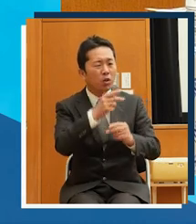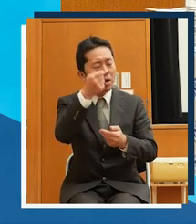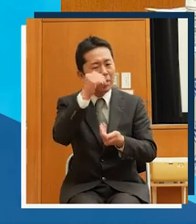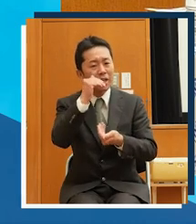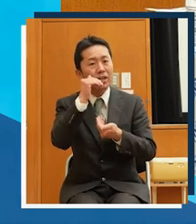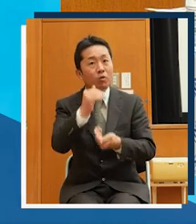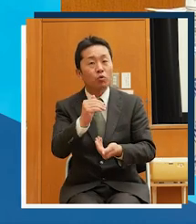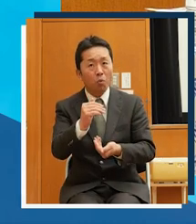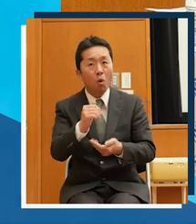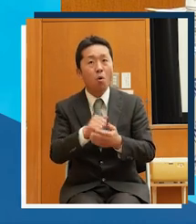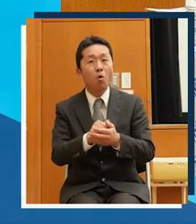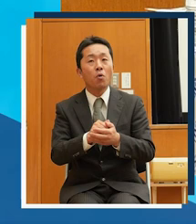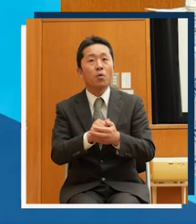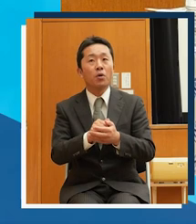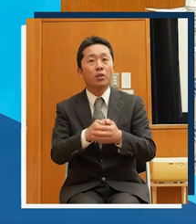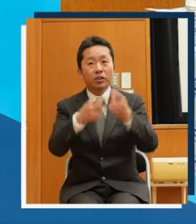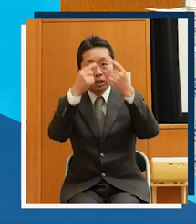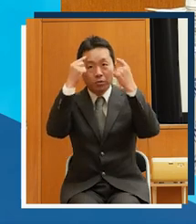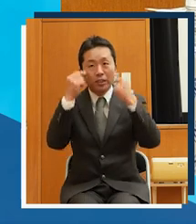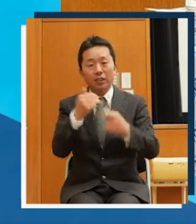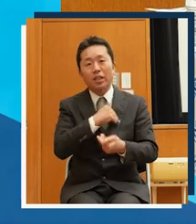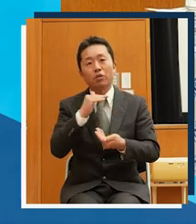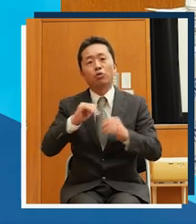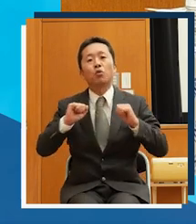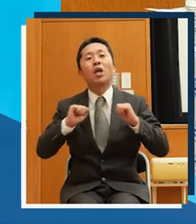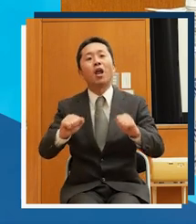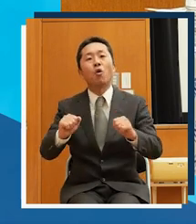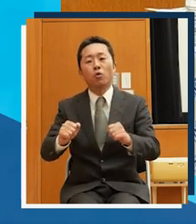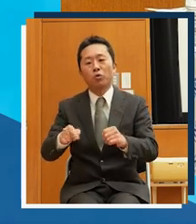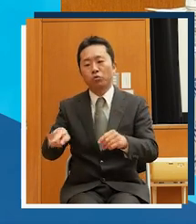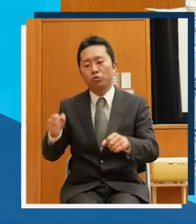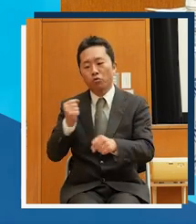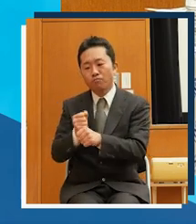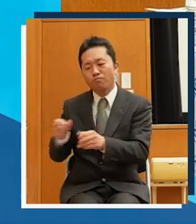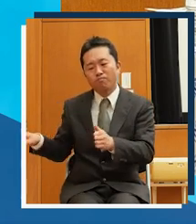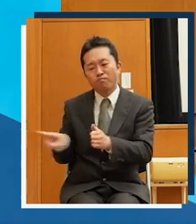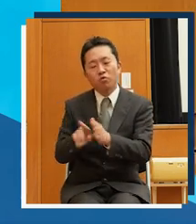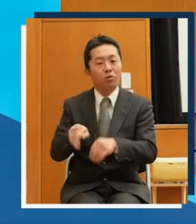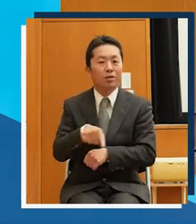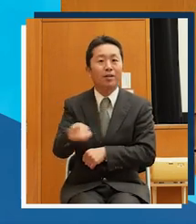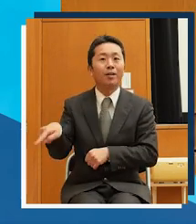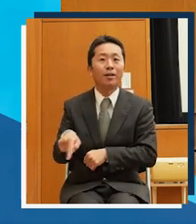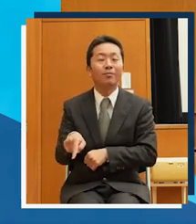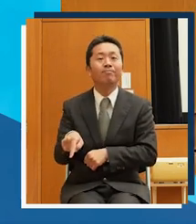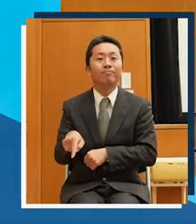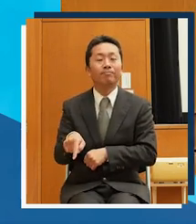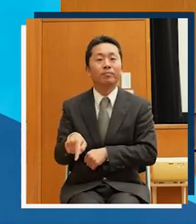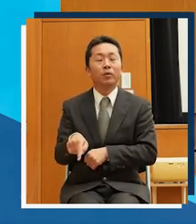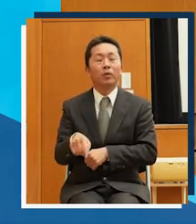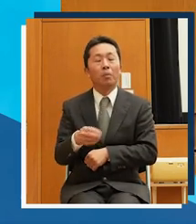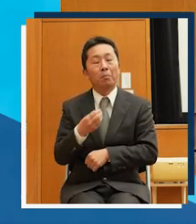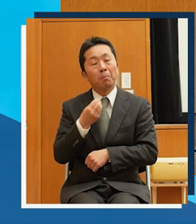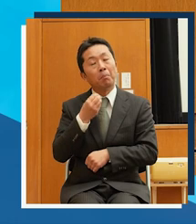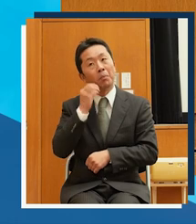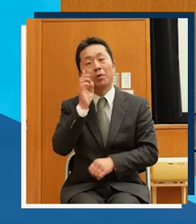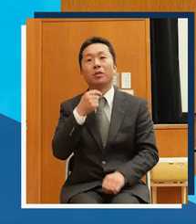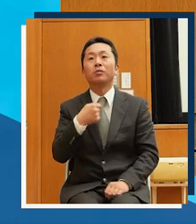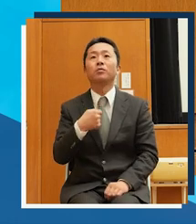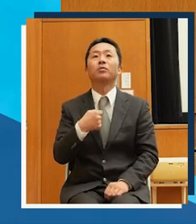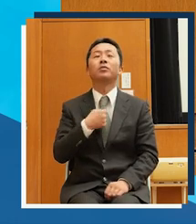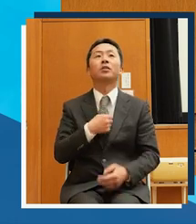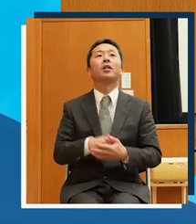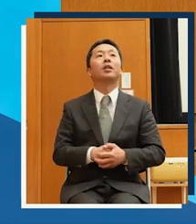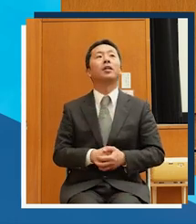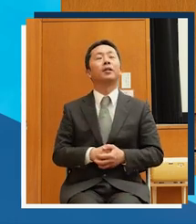ことをここであの自分たちでできることやろうって言って作ってくれたんです非常に感動して